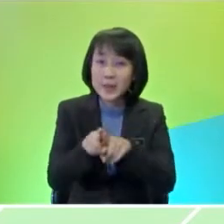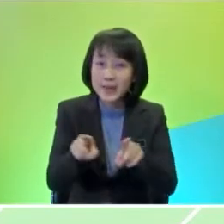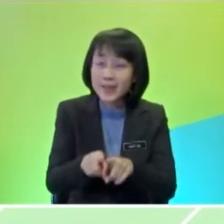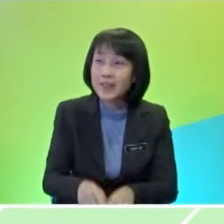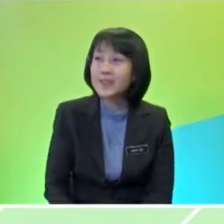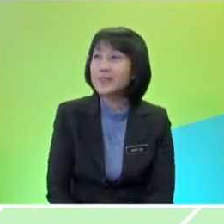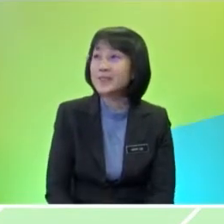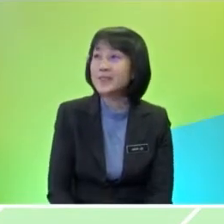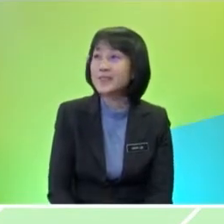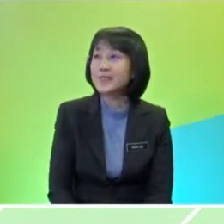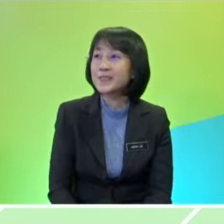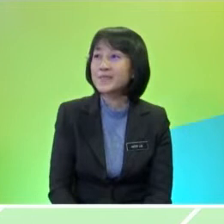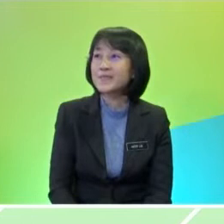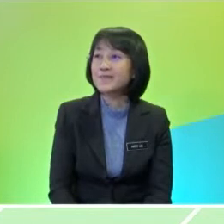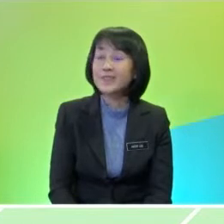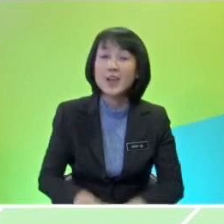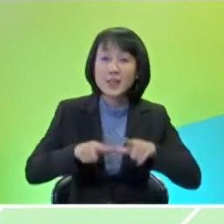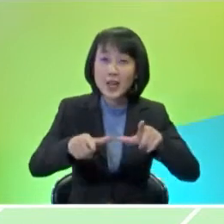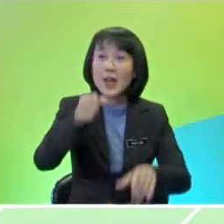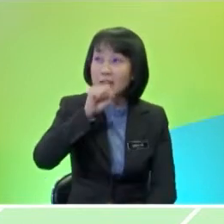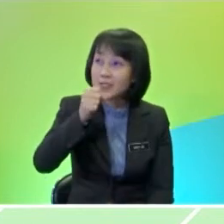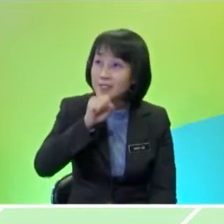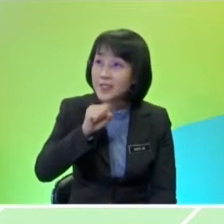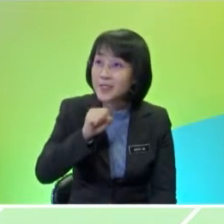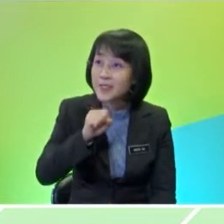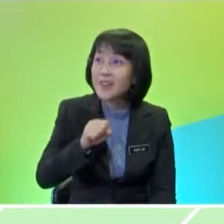nampaknya sama butang plastik